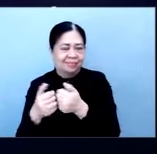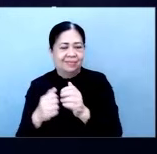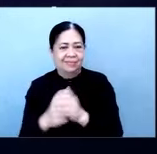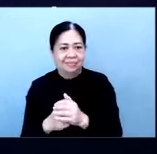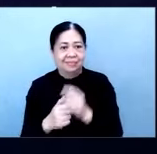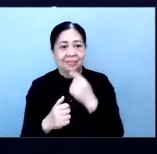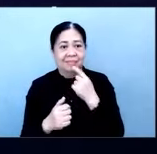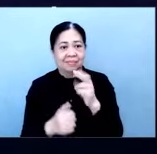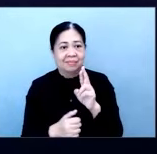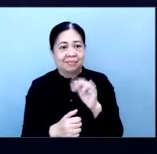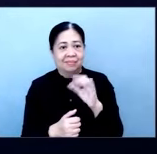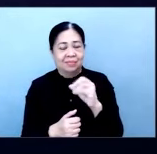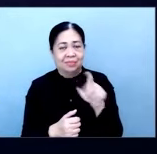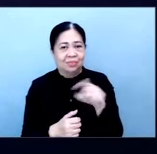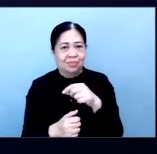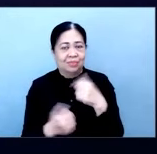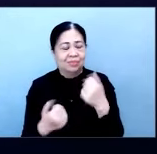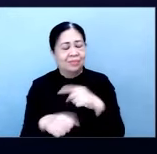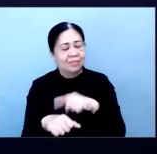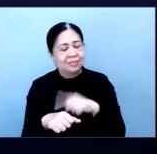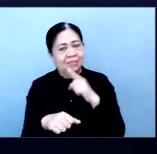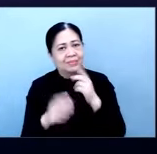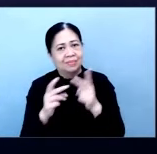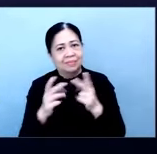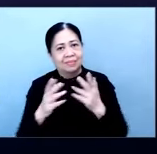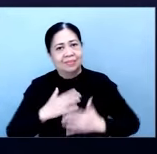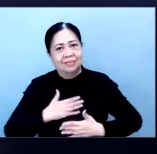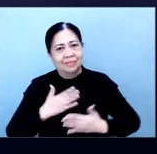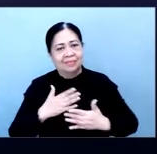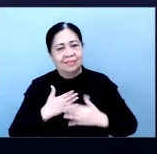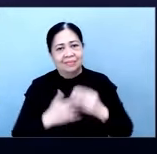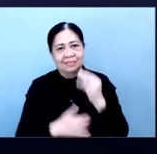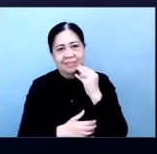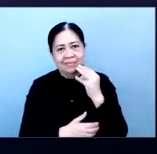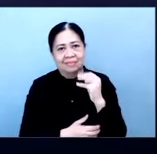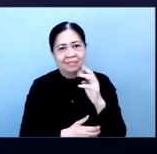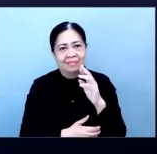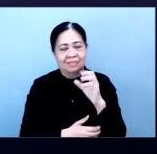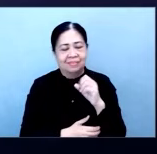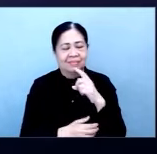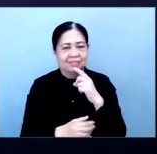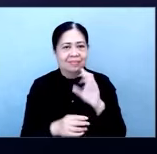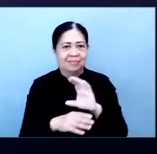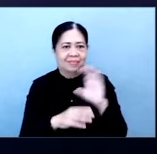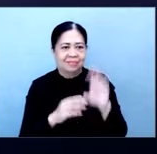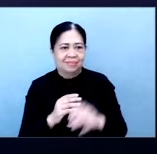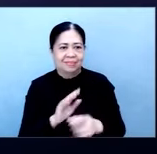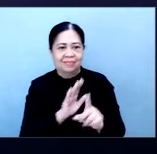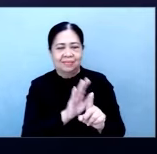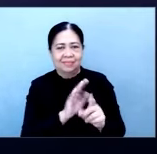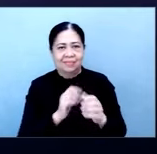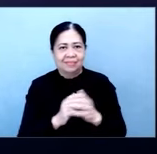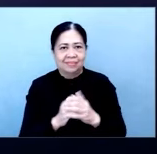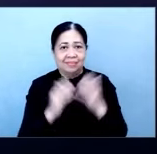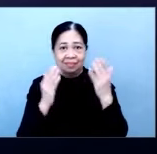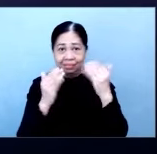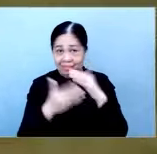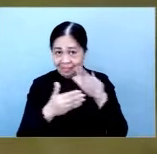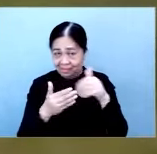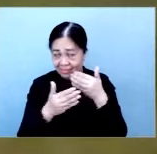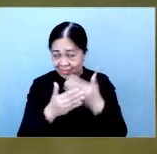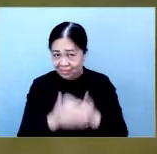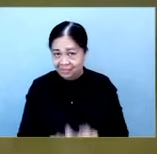ni Rico, sa mga sandaling pinakamasaya ang puso ni Maris, pinakabuo naman daw ang sa kanya. Sana